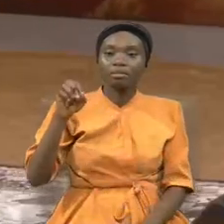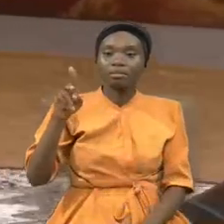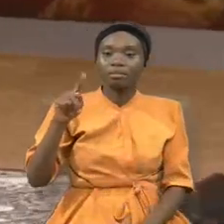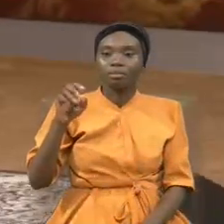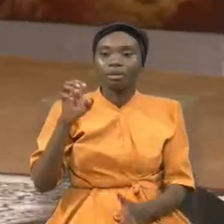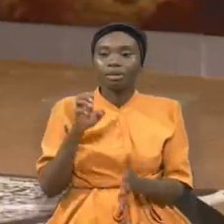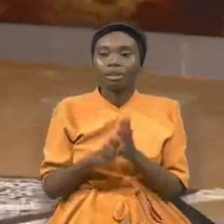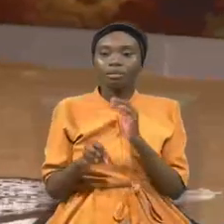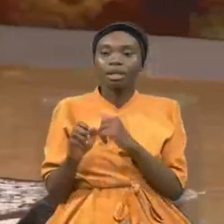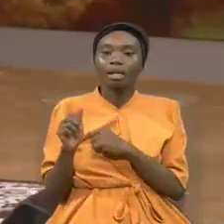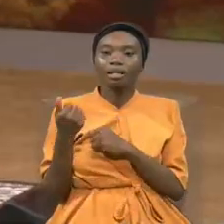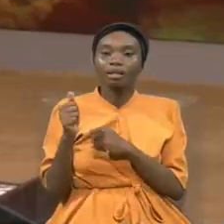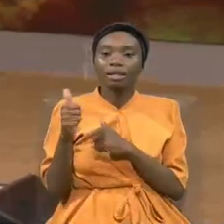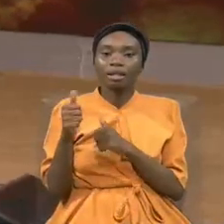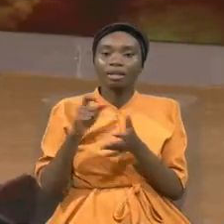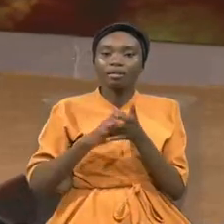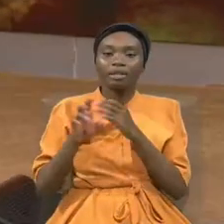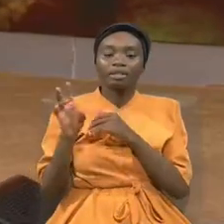10.